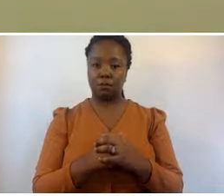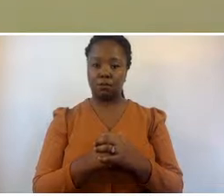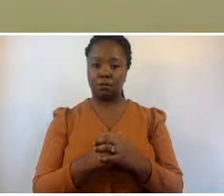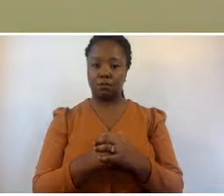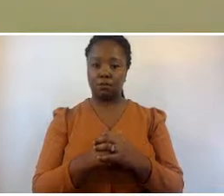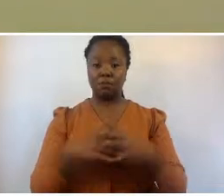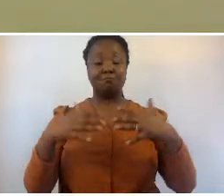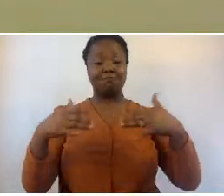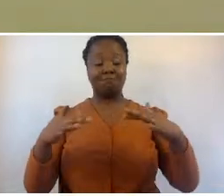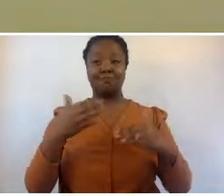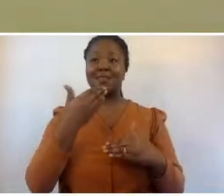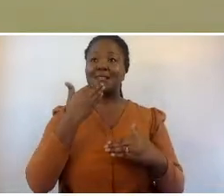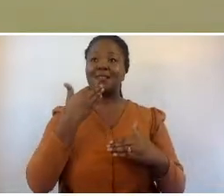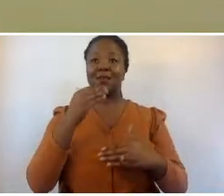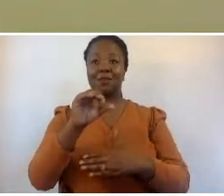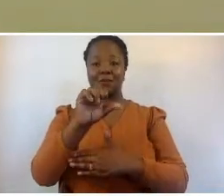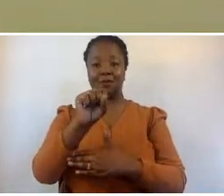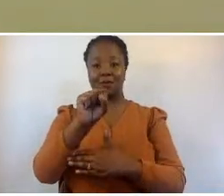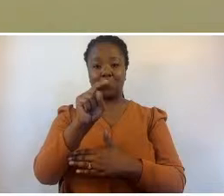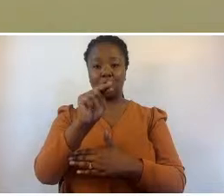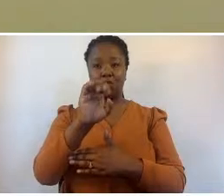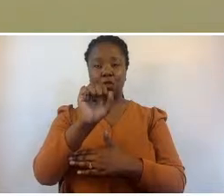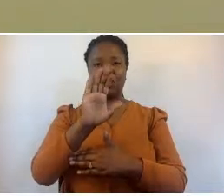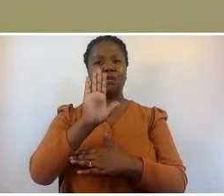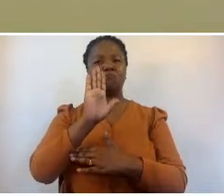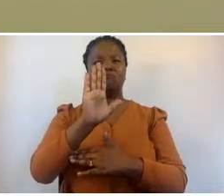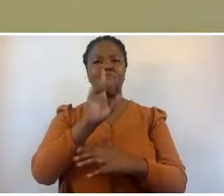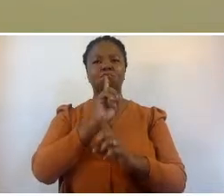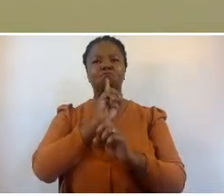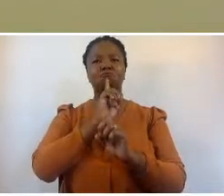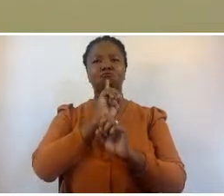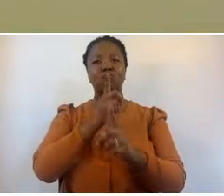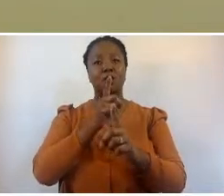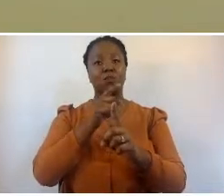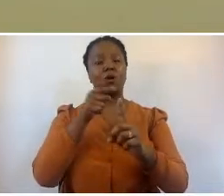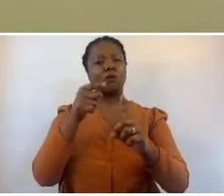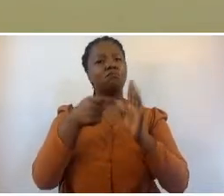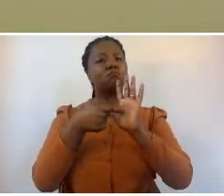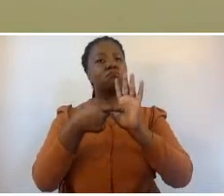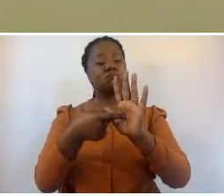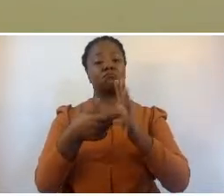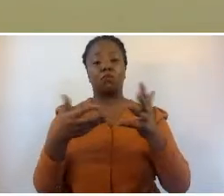Je vous remercie, Sonia. Comme votre réponse l'a souligné,